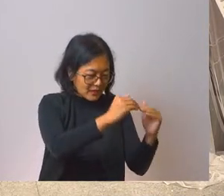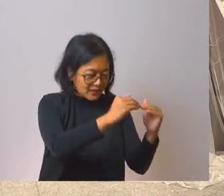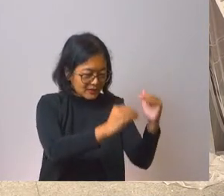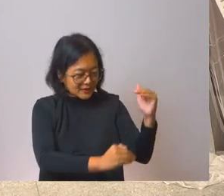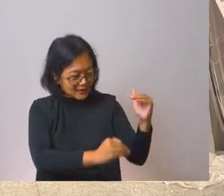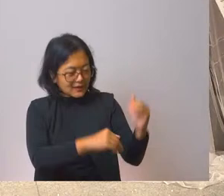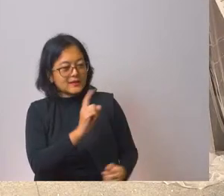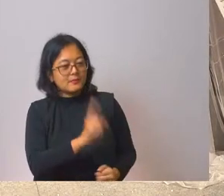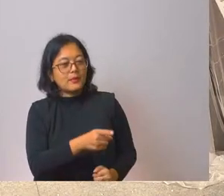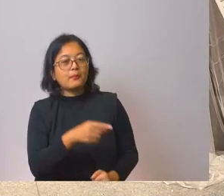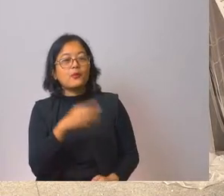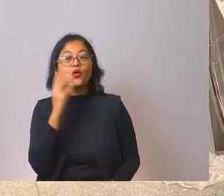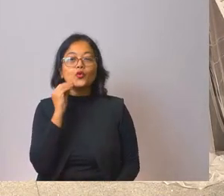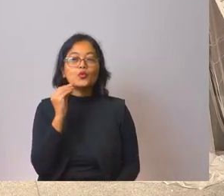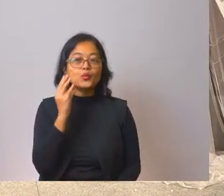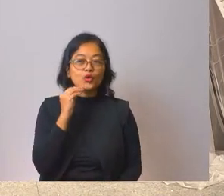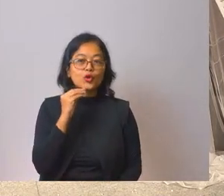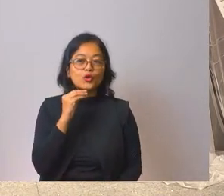ya,